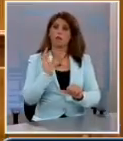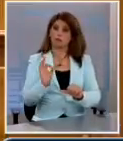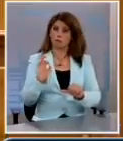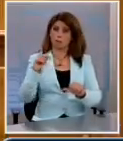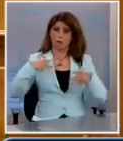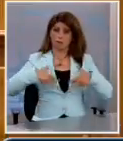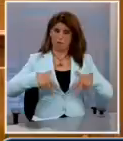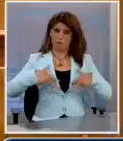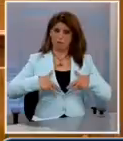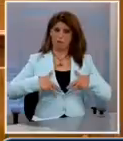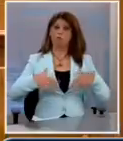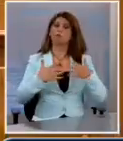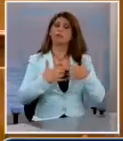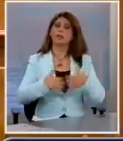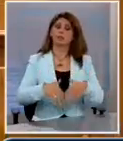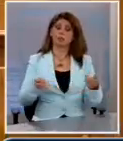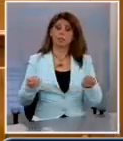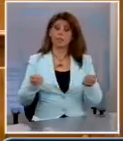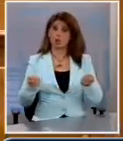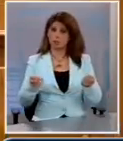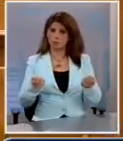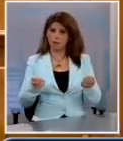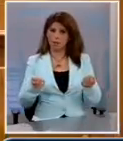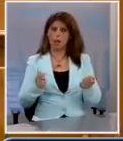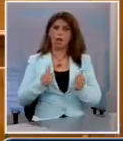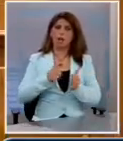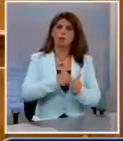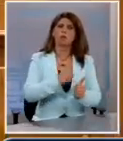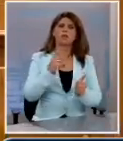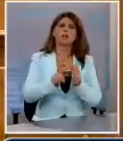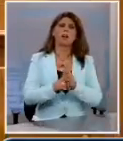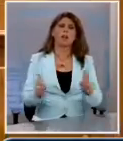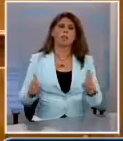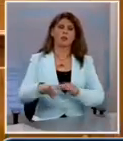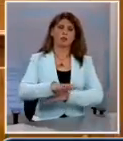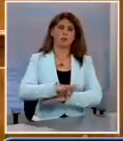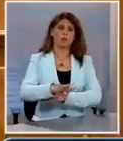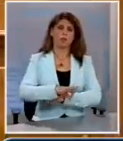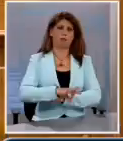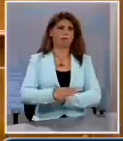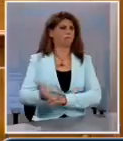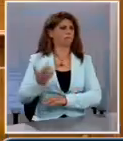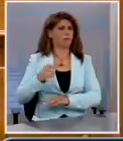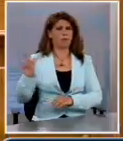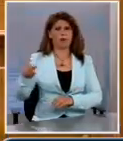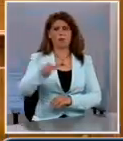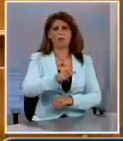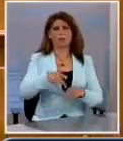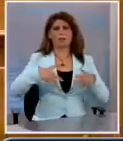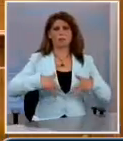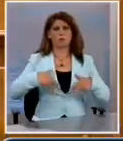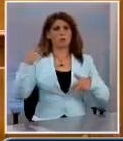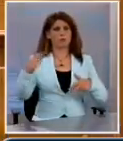κυβέρνηση που να λειτουργεί συντονισμένα ακολουθώντας ένα ξεκάθαρο σχέδιο, που να μην έχει ο κάθε υπουργός τη δικιά του